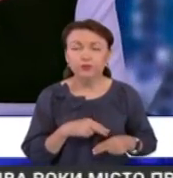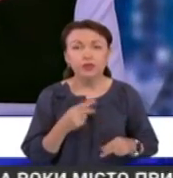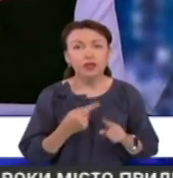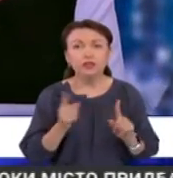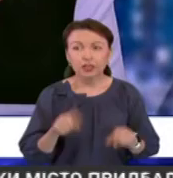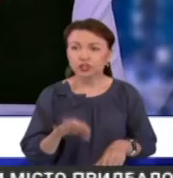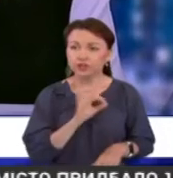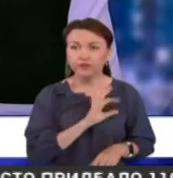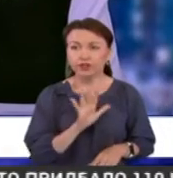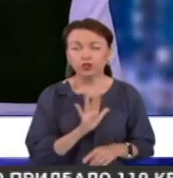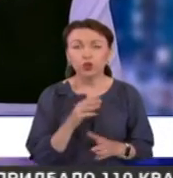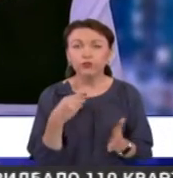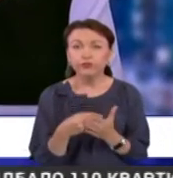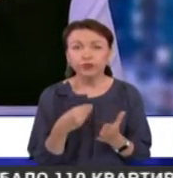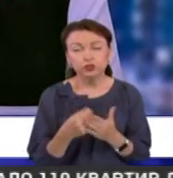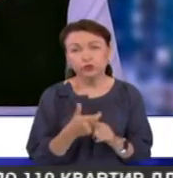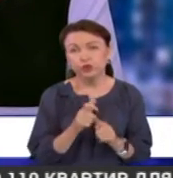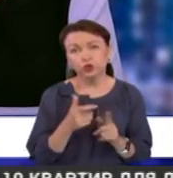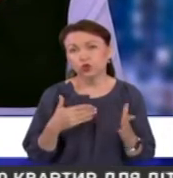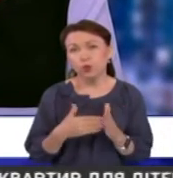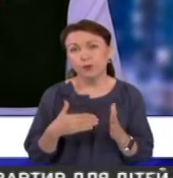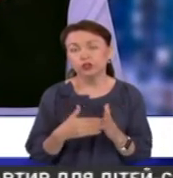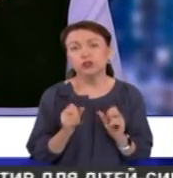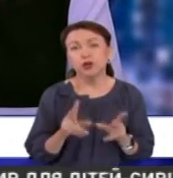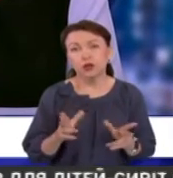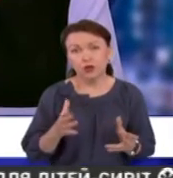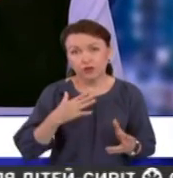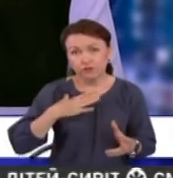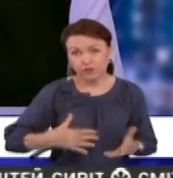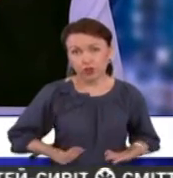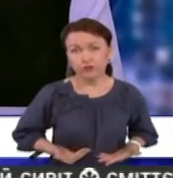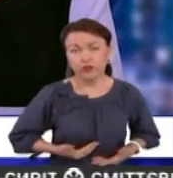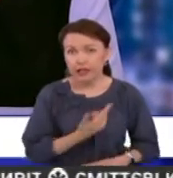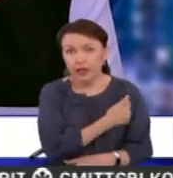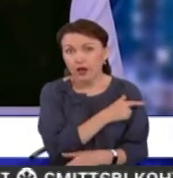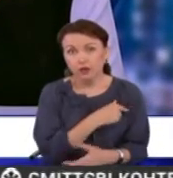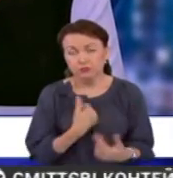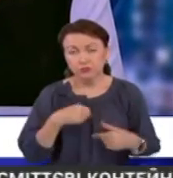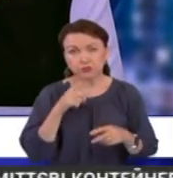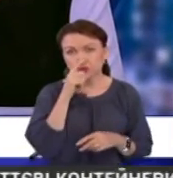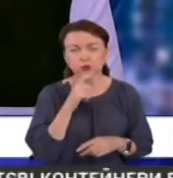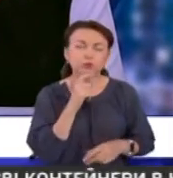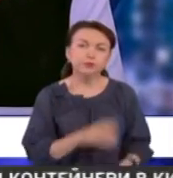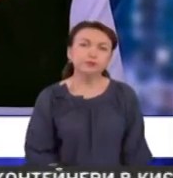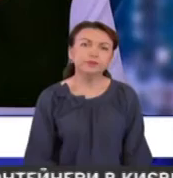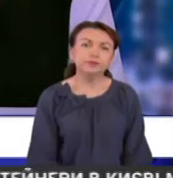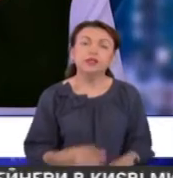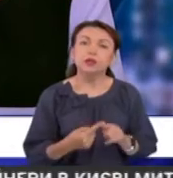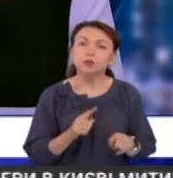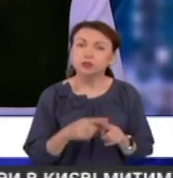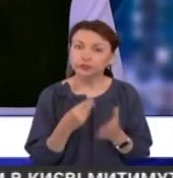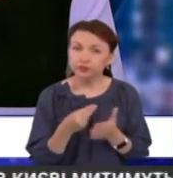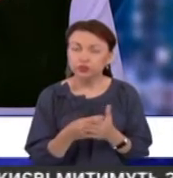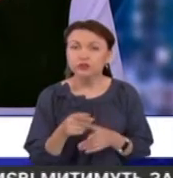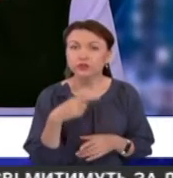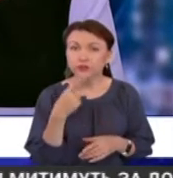теж невигідно, тому що фінансування дуже обмежене, і як виживати лікарням сьогодні, абсолютно незрозуміло. Про це фінансування, і ви завжди